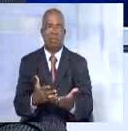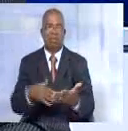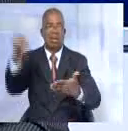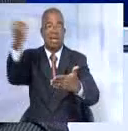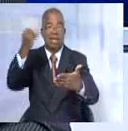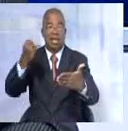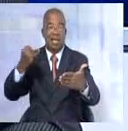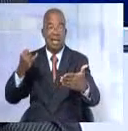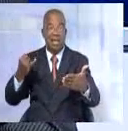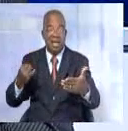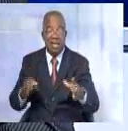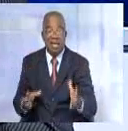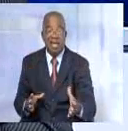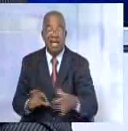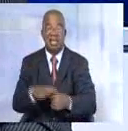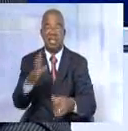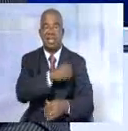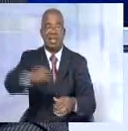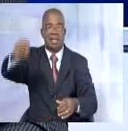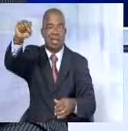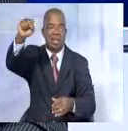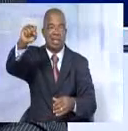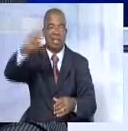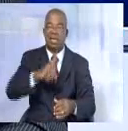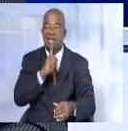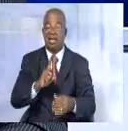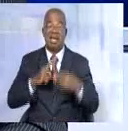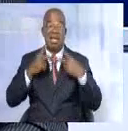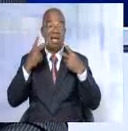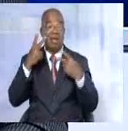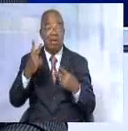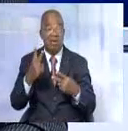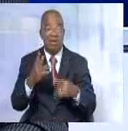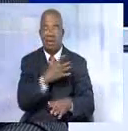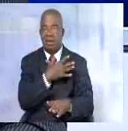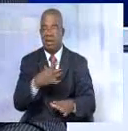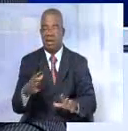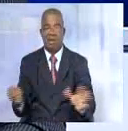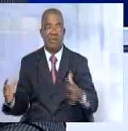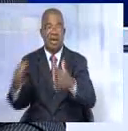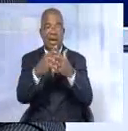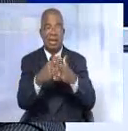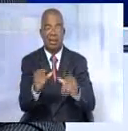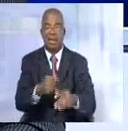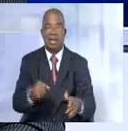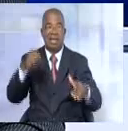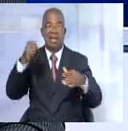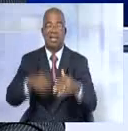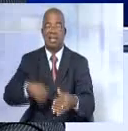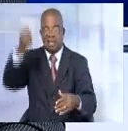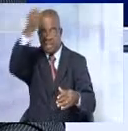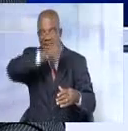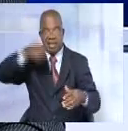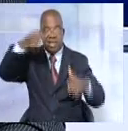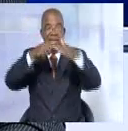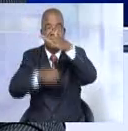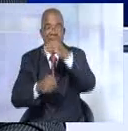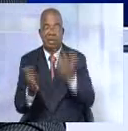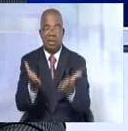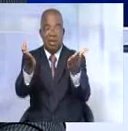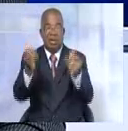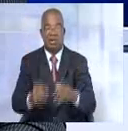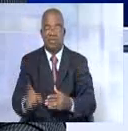été dévoilée à Washington aux États-Unis d'Amérique. Les Sud-Africains veulent ainsi rendre hommage aux Américains qui